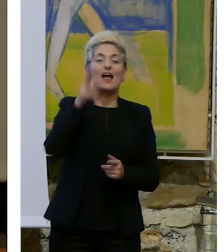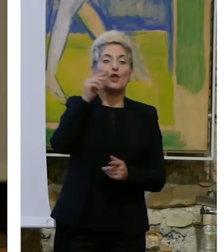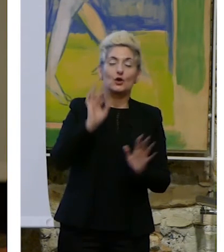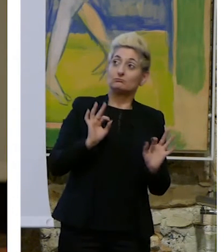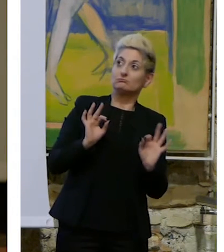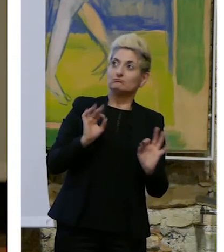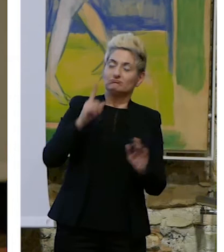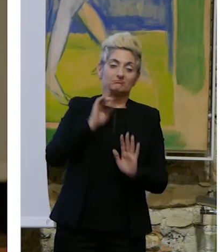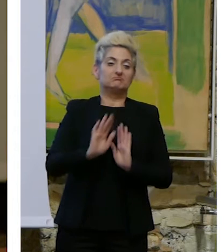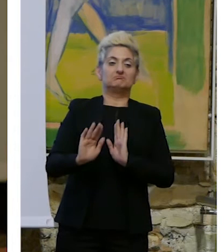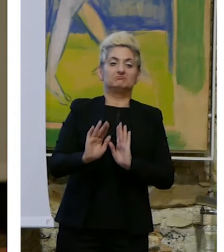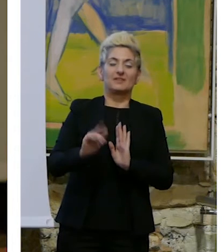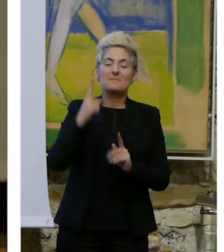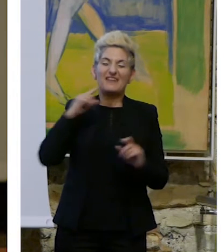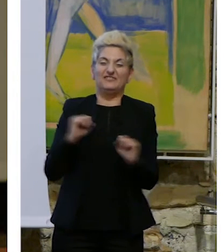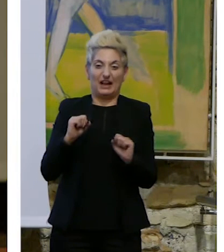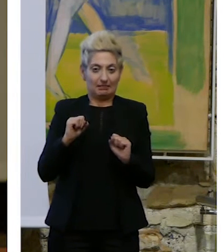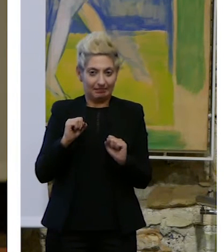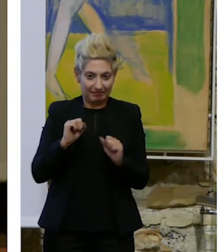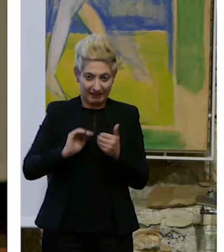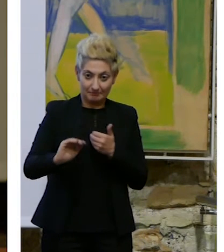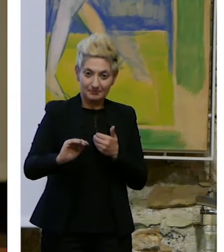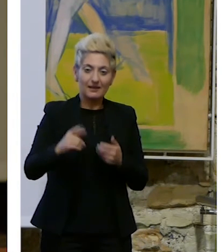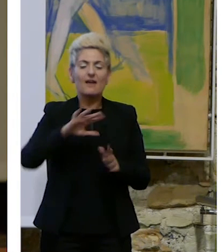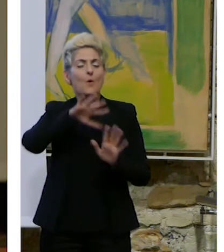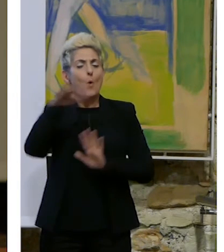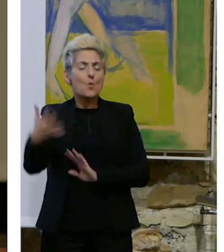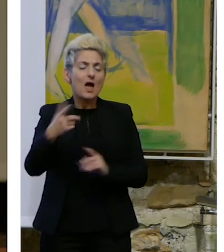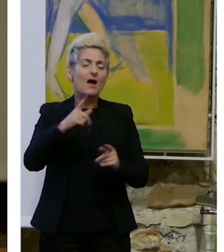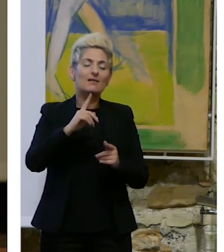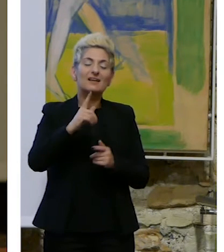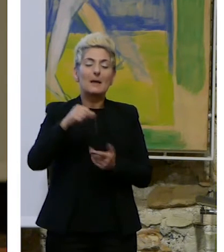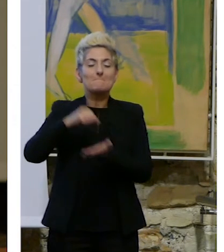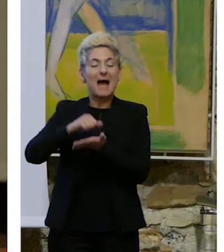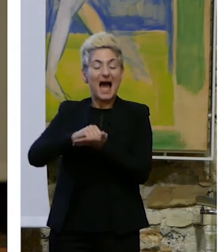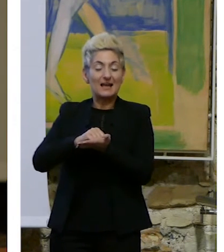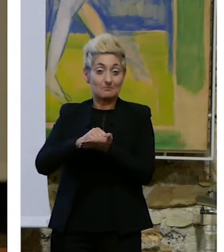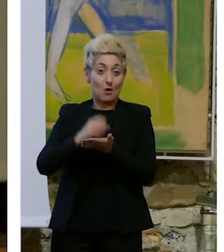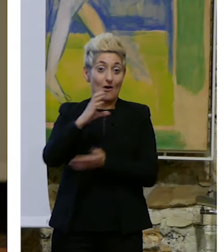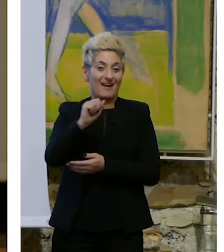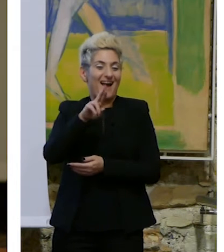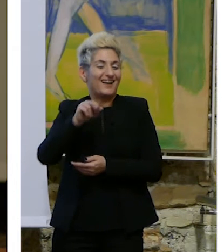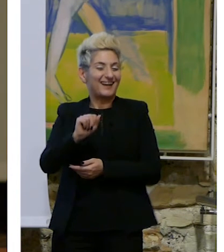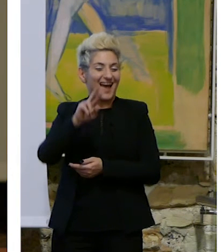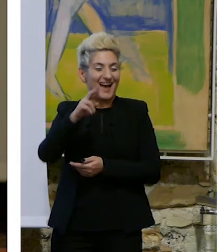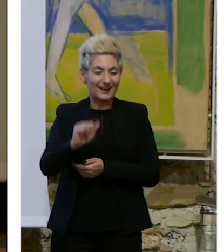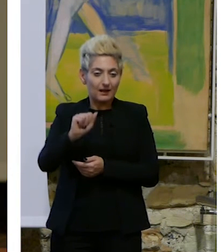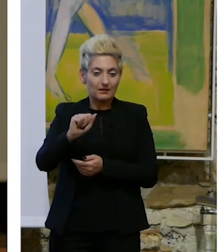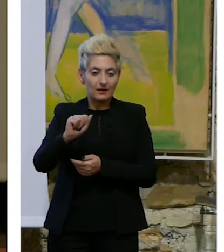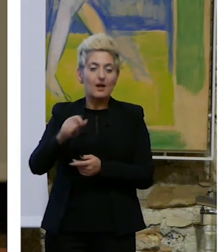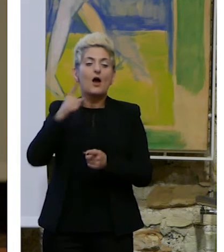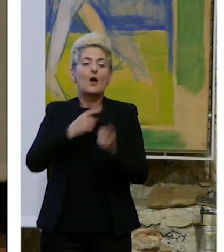Carrara. Poi vado verso un altro oggetto e trovo inserito nel marmo di Carrara una pietra di onice che viene dal